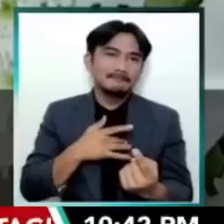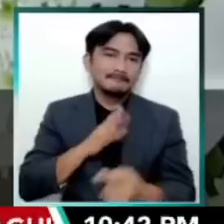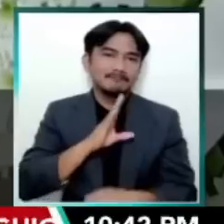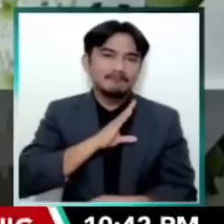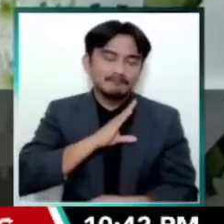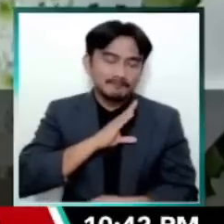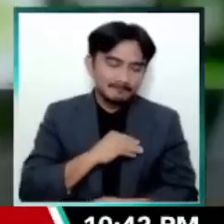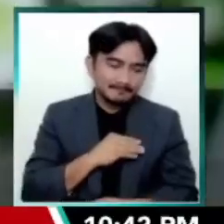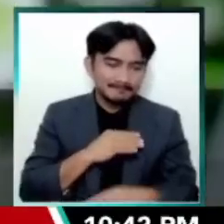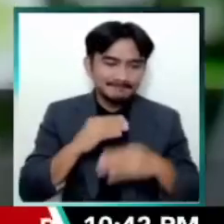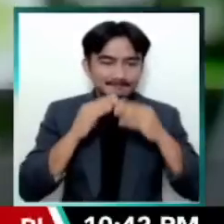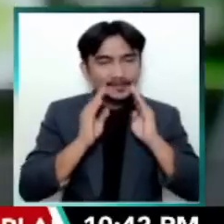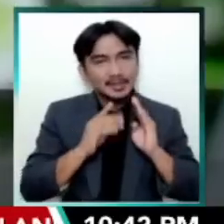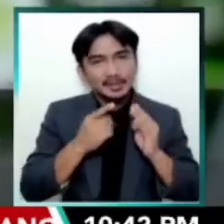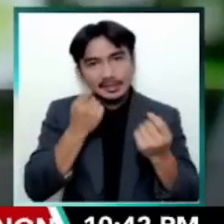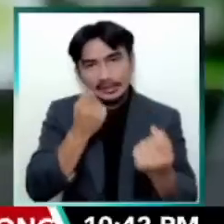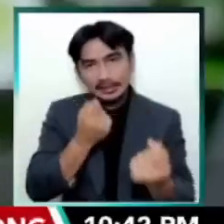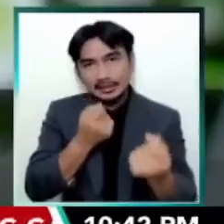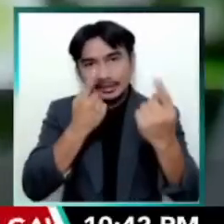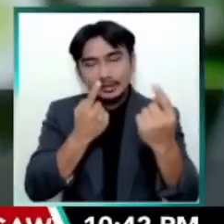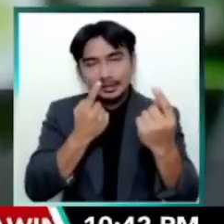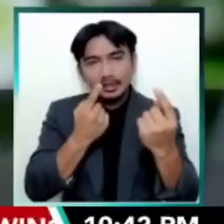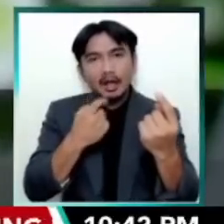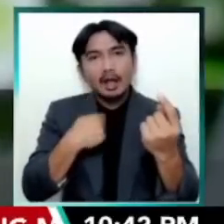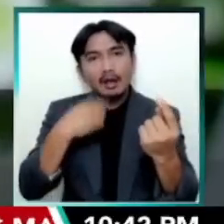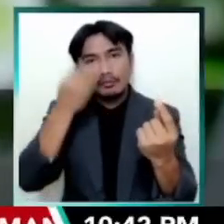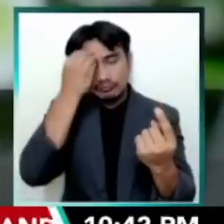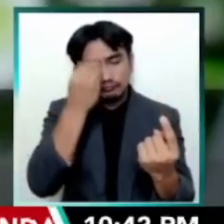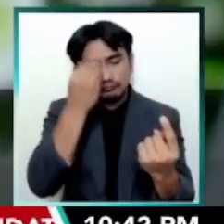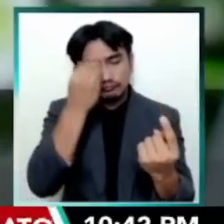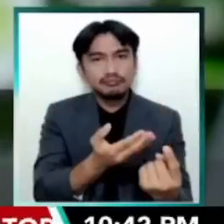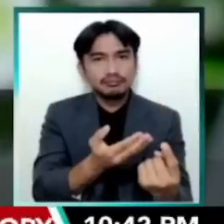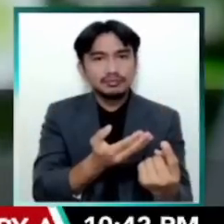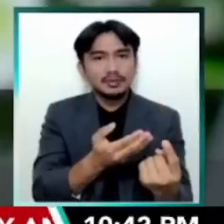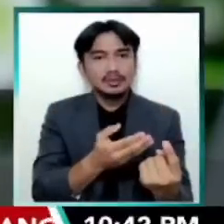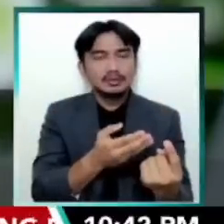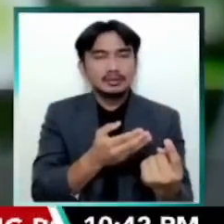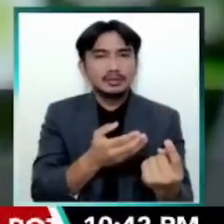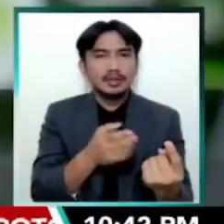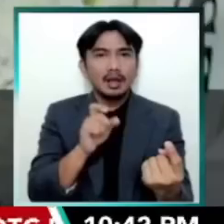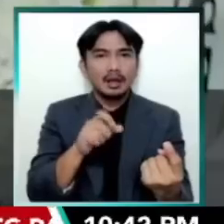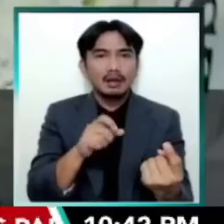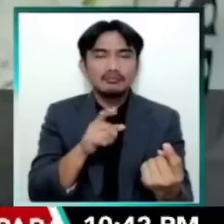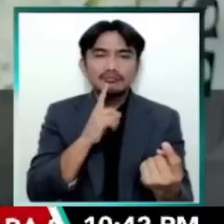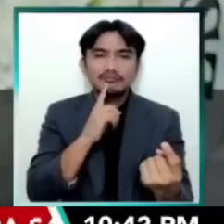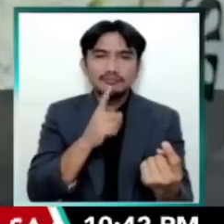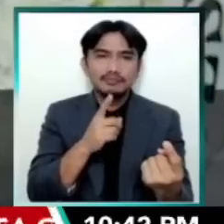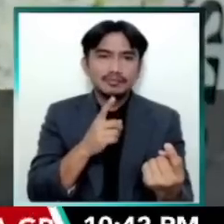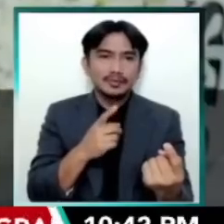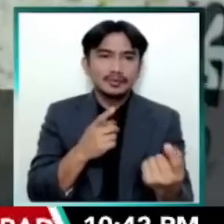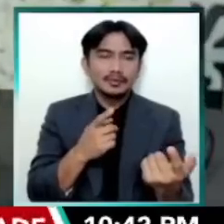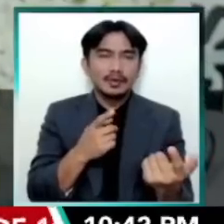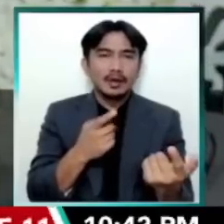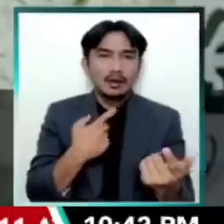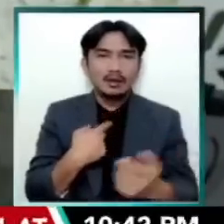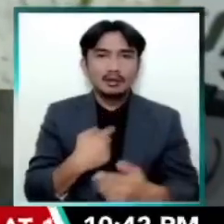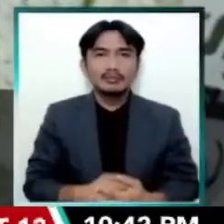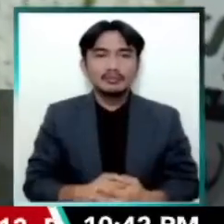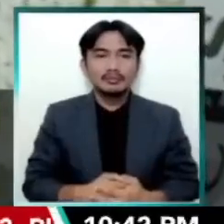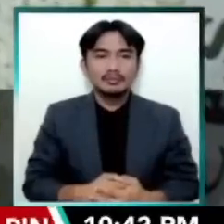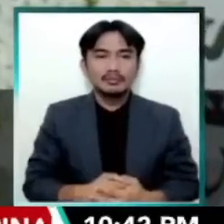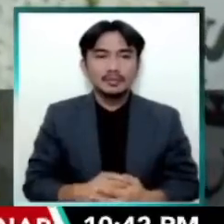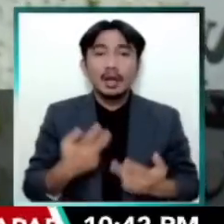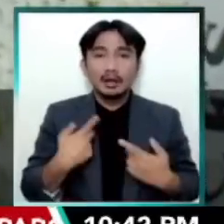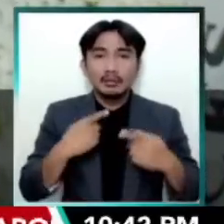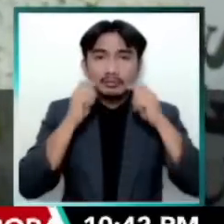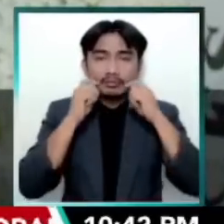other so much. I had to tell her the truth right away. Everyone was telling me not to, but when she's your twin sister and when she's asking